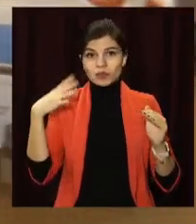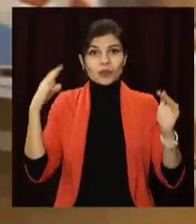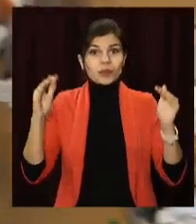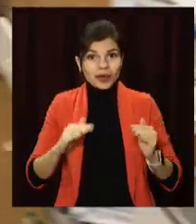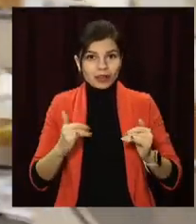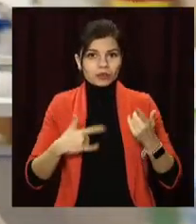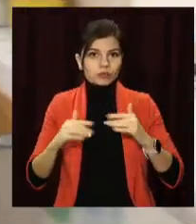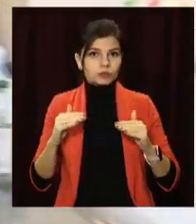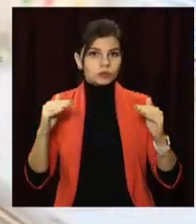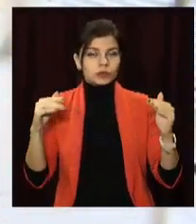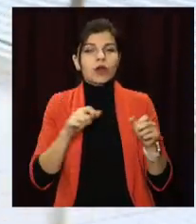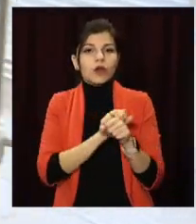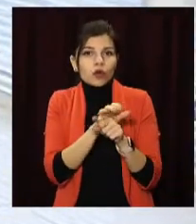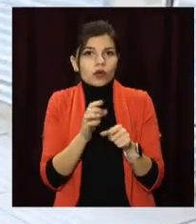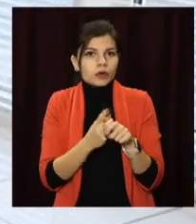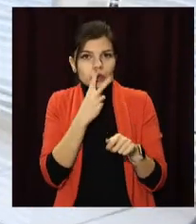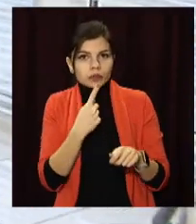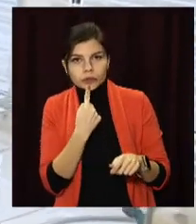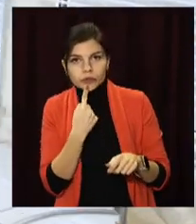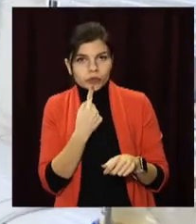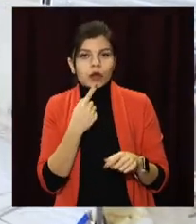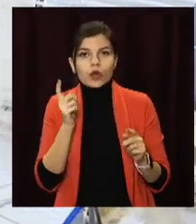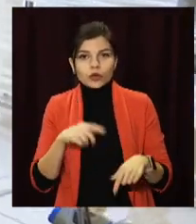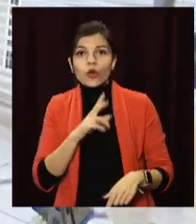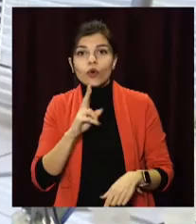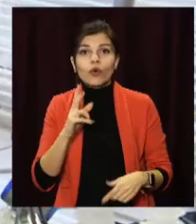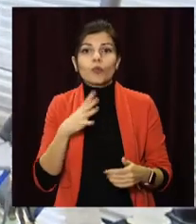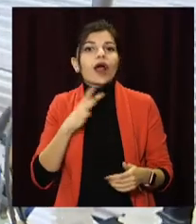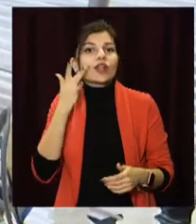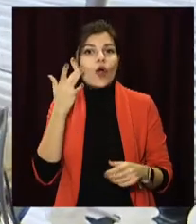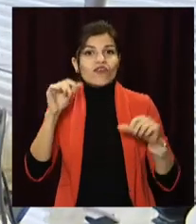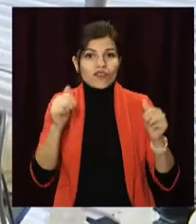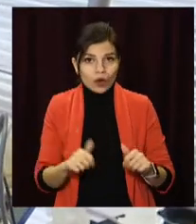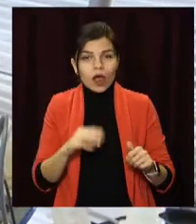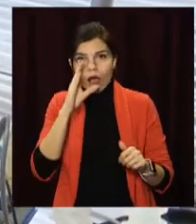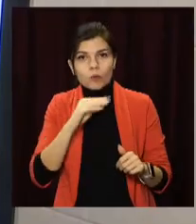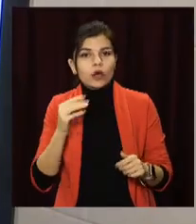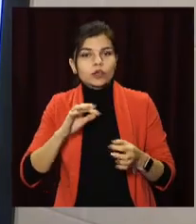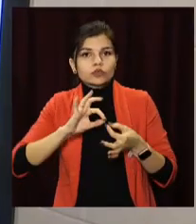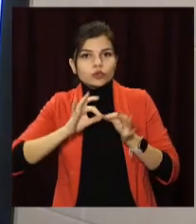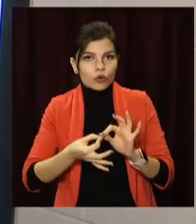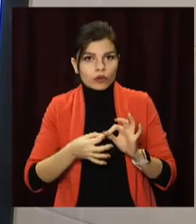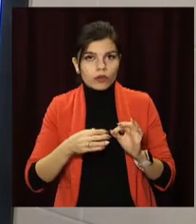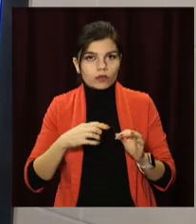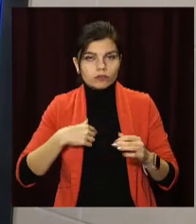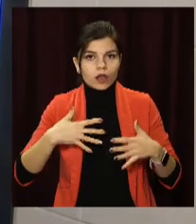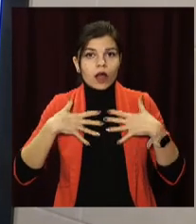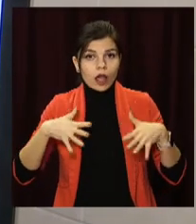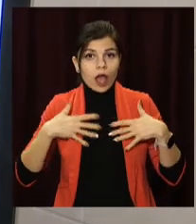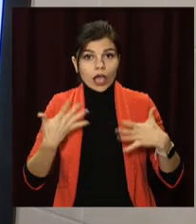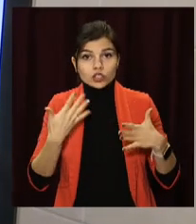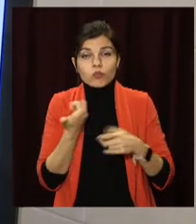Крім того, коронавірус – підступна хвороба. Навіть перенесення недуги у легкій формі загрожує важкими ускладненнями. Якщо ураження легень